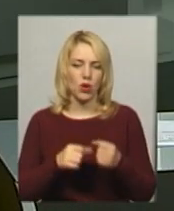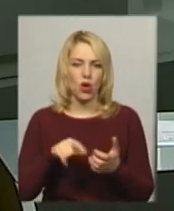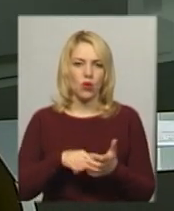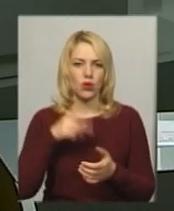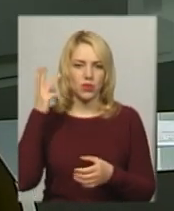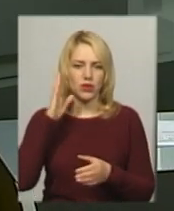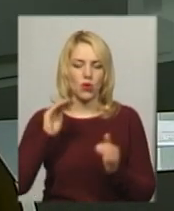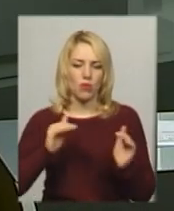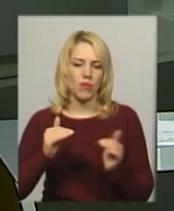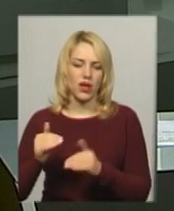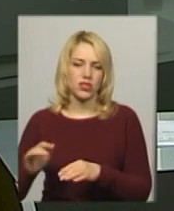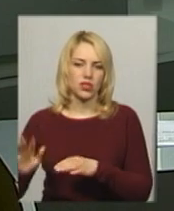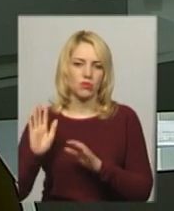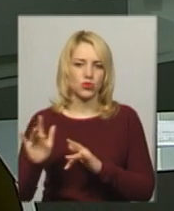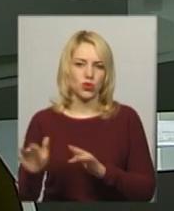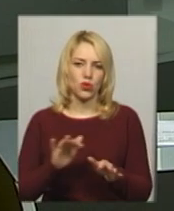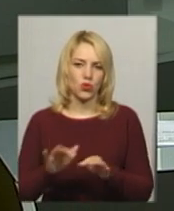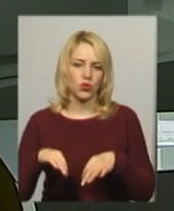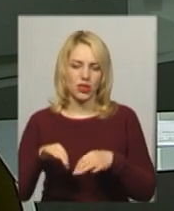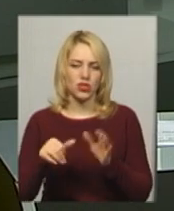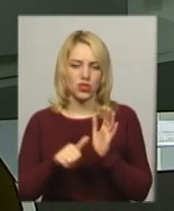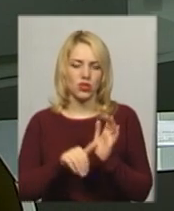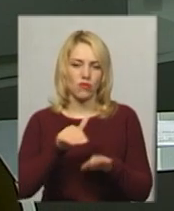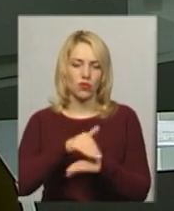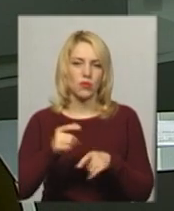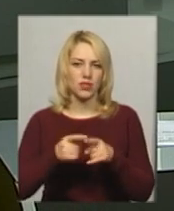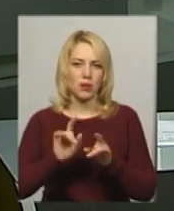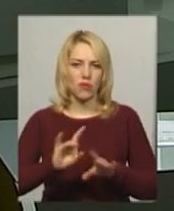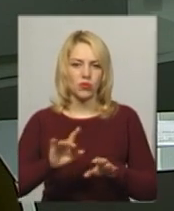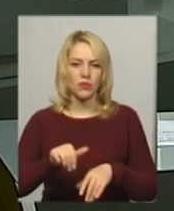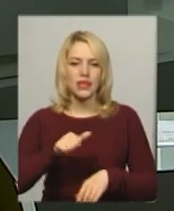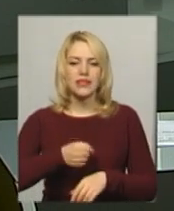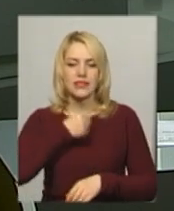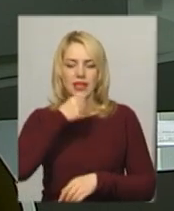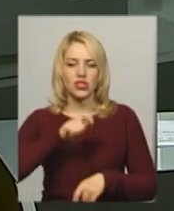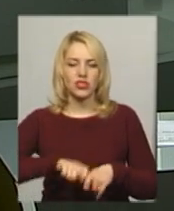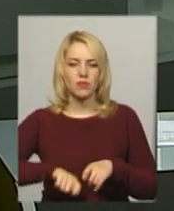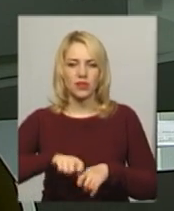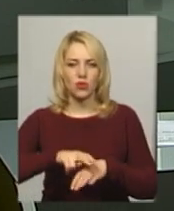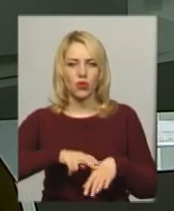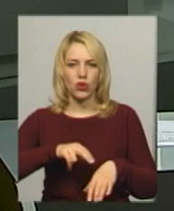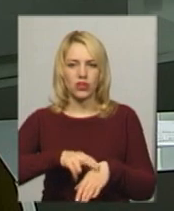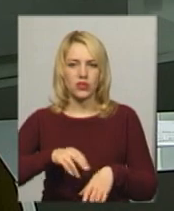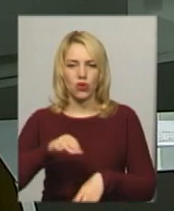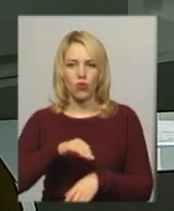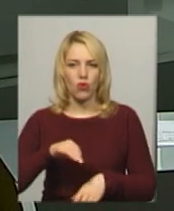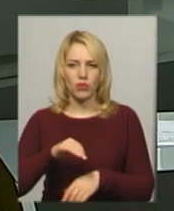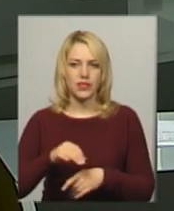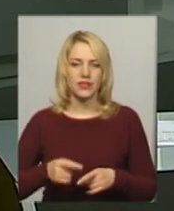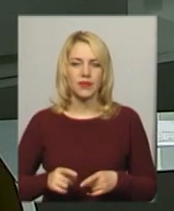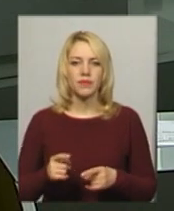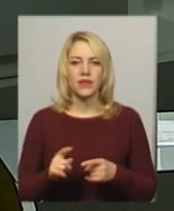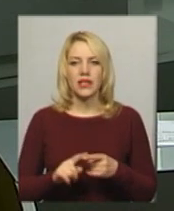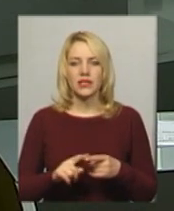частково обмежать рух транспорту 6 вулицями. Про це повідомила старший інспектор управління патрульної поліції області Людмила